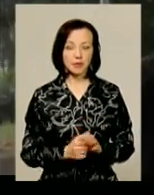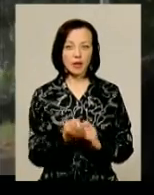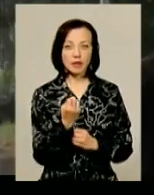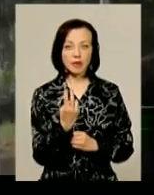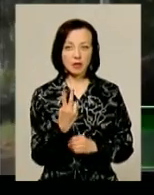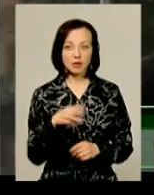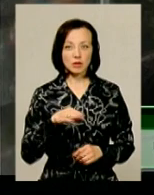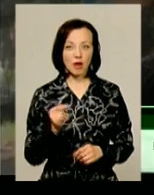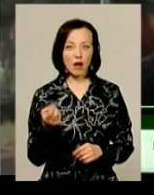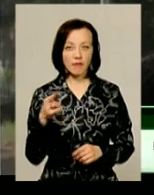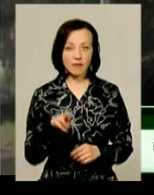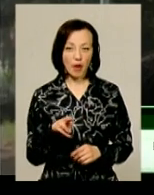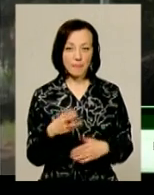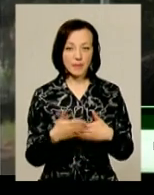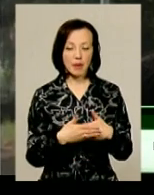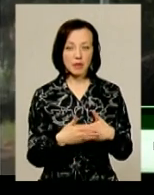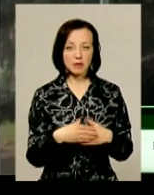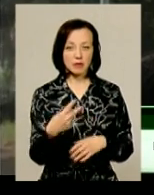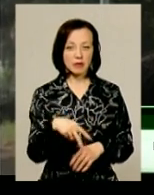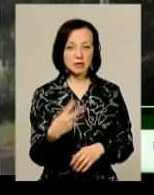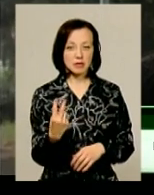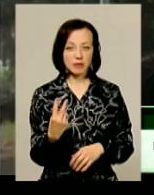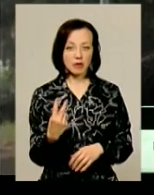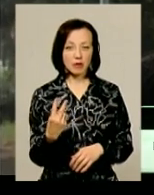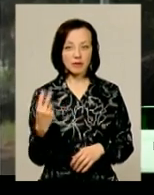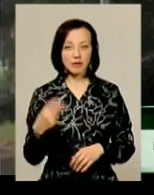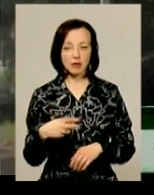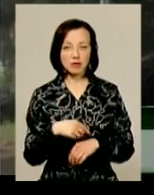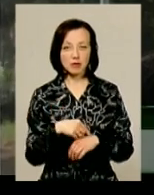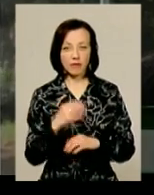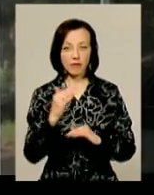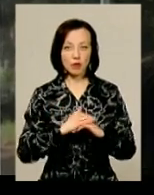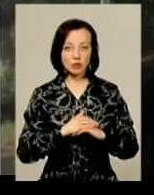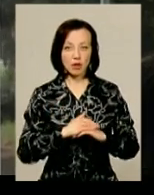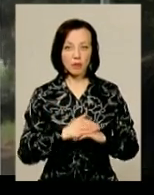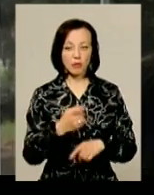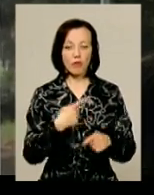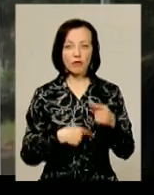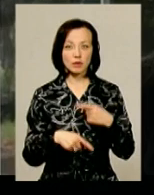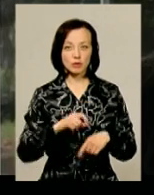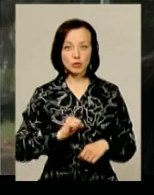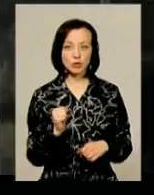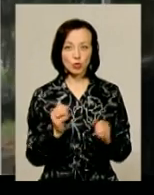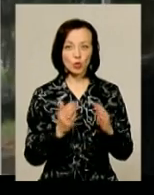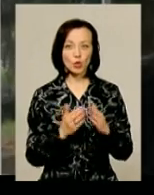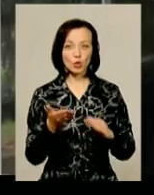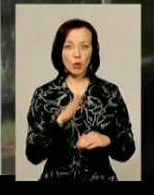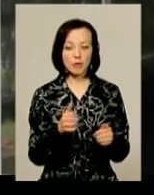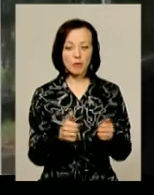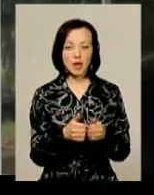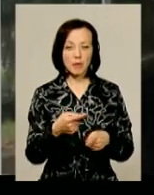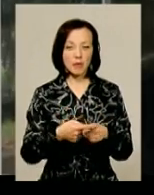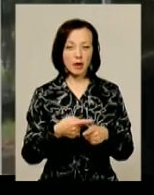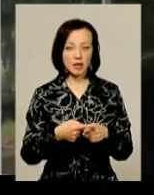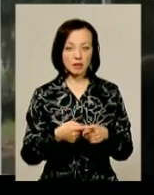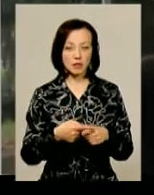12 травня, приблизно 22:20 вечора, ми поверталися з подружкою додому. Біля перехрестка